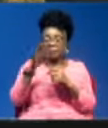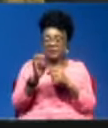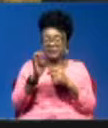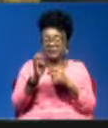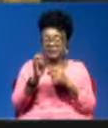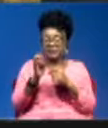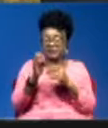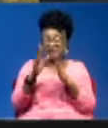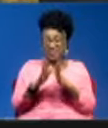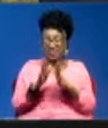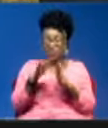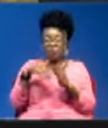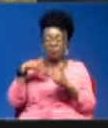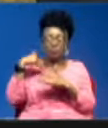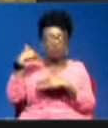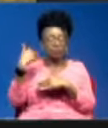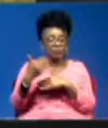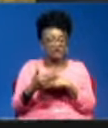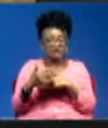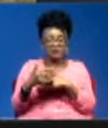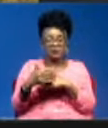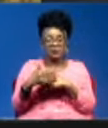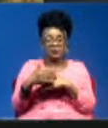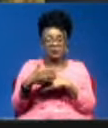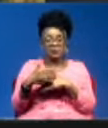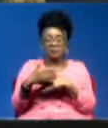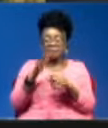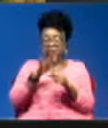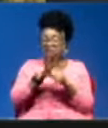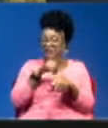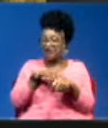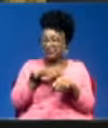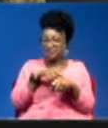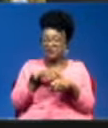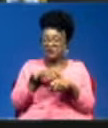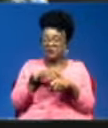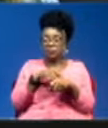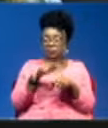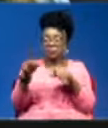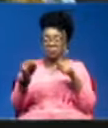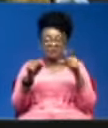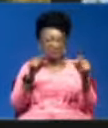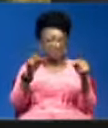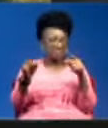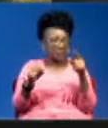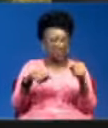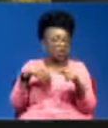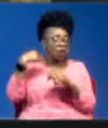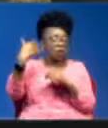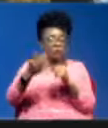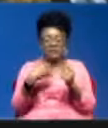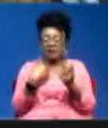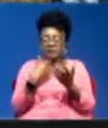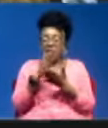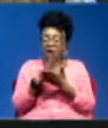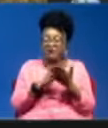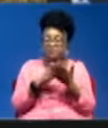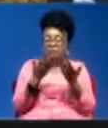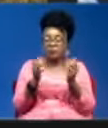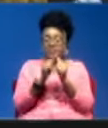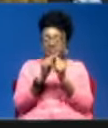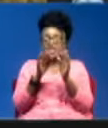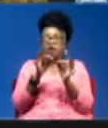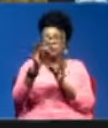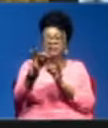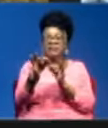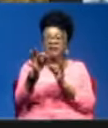watu wanakuanga na uzoefu mwingi sana. Sana sana wenye huwa wanachukuliwa ni wale wanakimbianga half marathon ama 10 kilometer. Juu